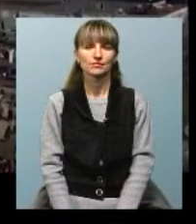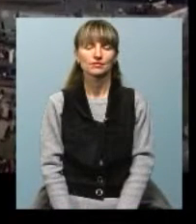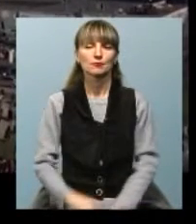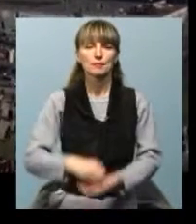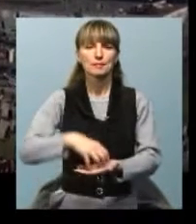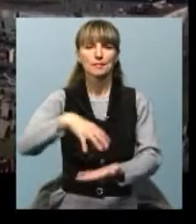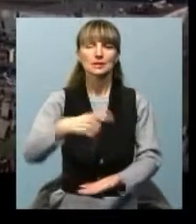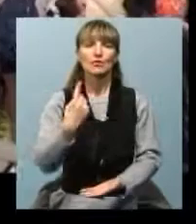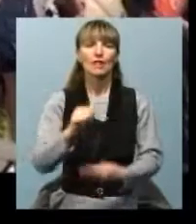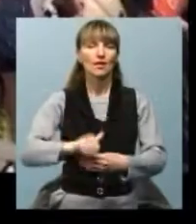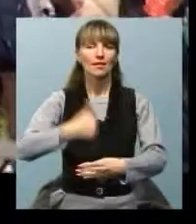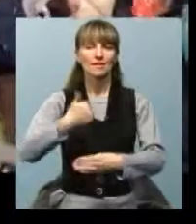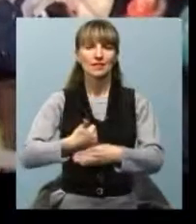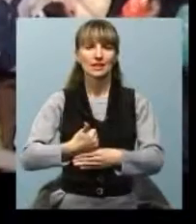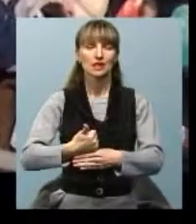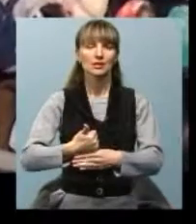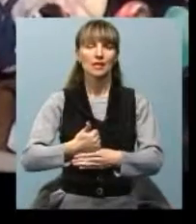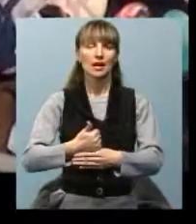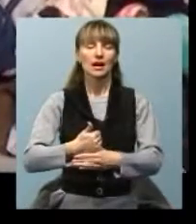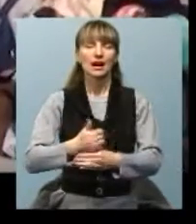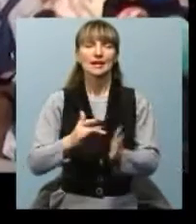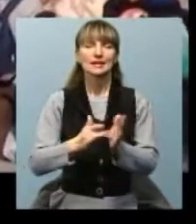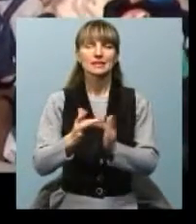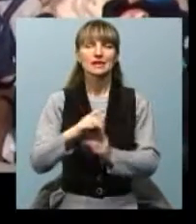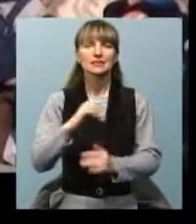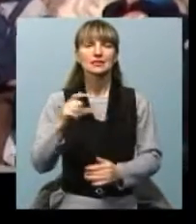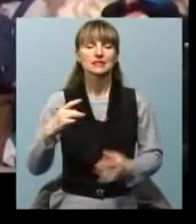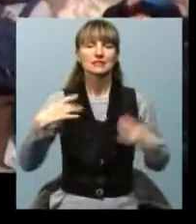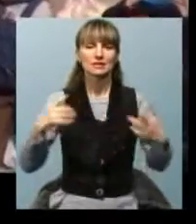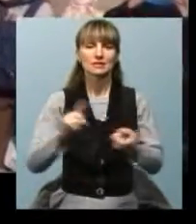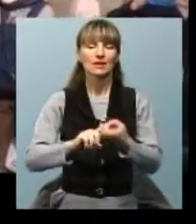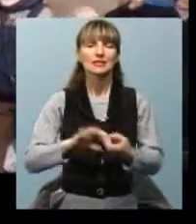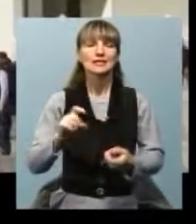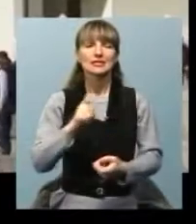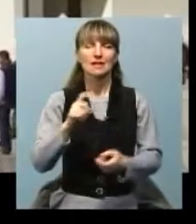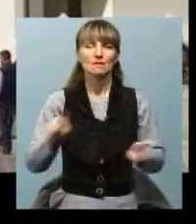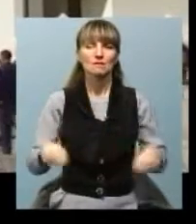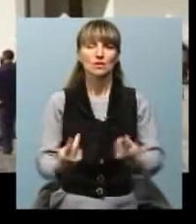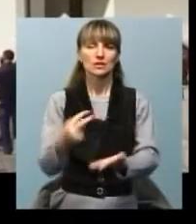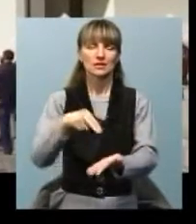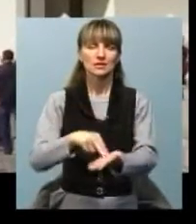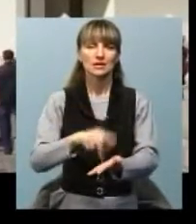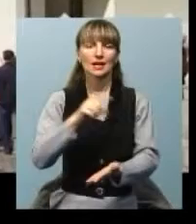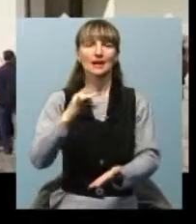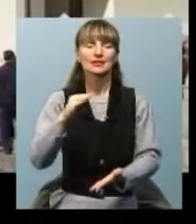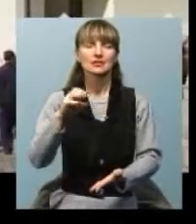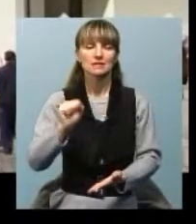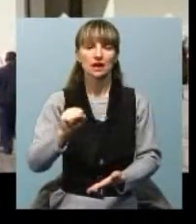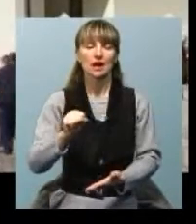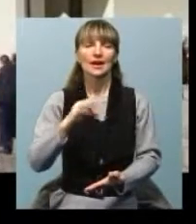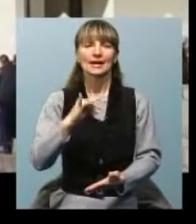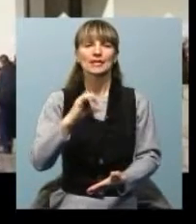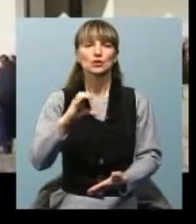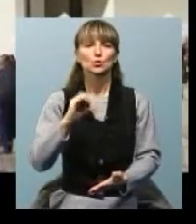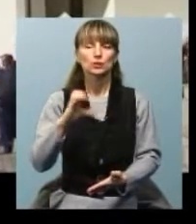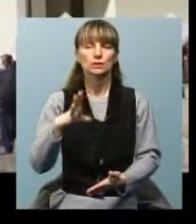Великдень – одне із найголовніших християнських свят. Воно пов'язане із воскресінням Ісуса Христа. Ісус був розп'ятий на хресті за те,